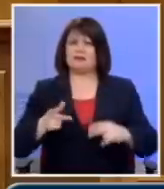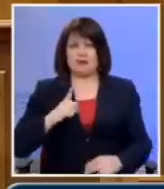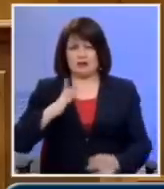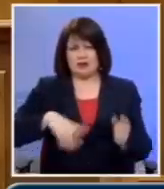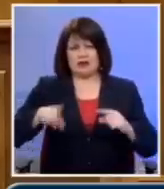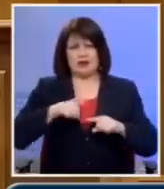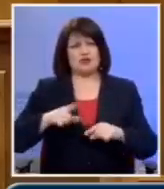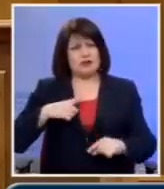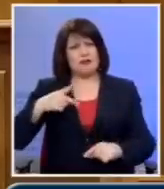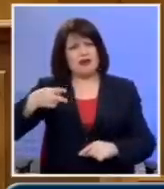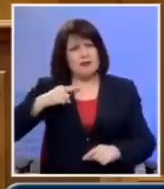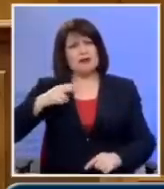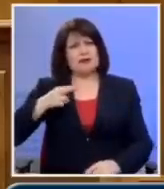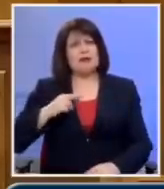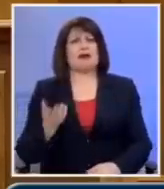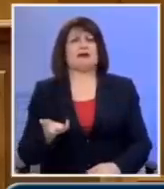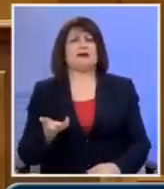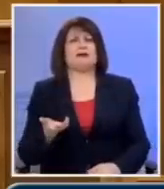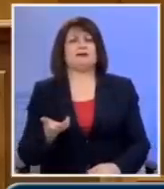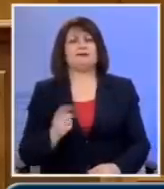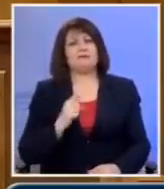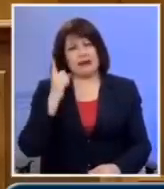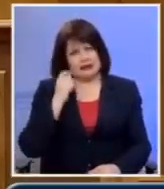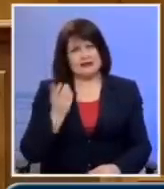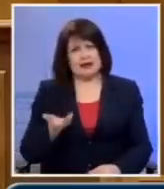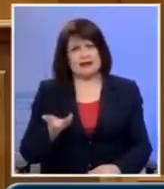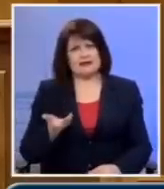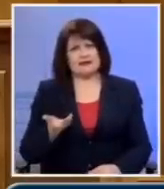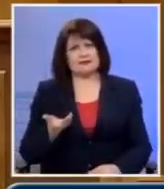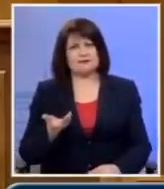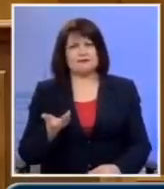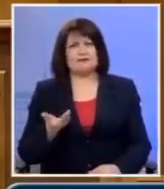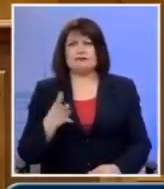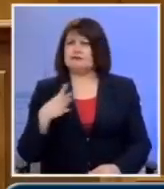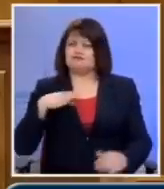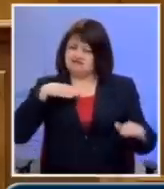ελληνικός λαός αυτές τις απαντήσεις. Και ξέρετε, χωρίς διάθεση